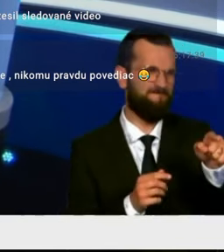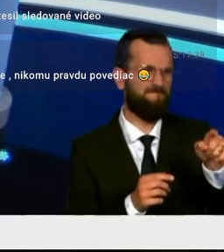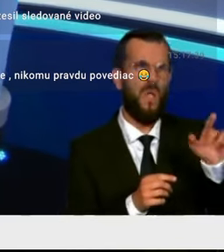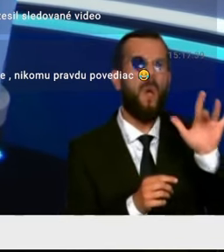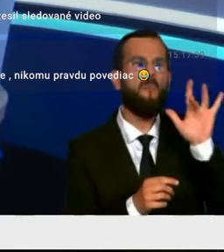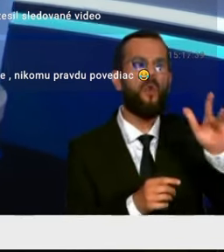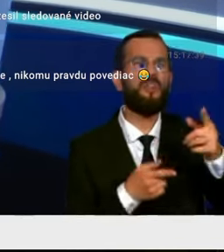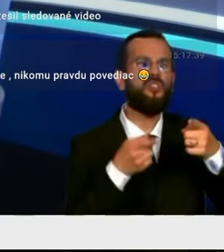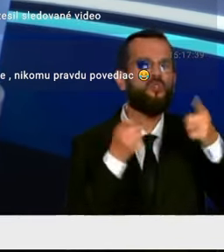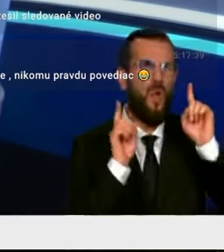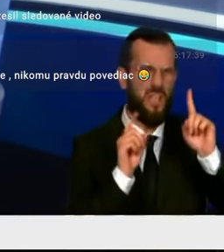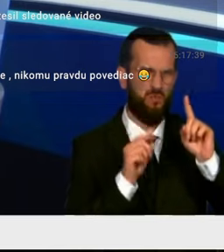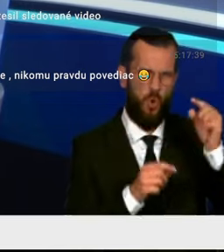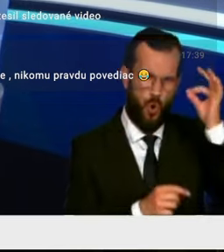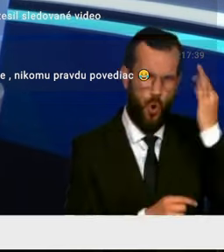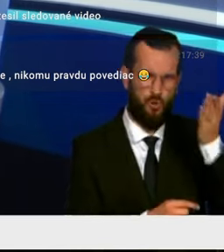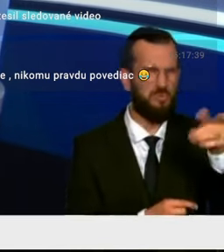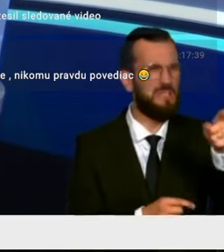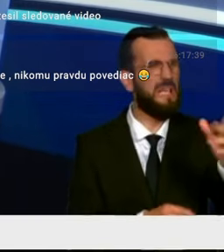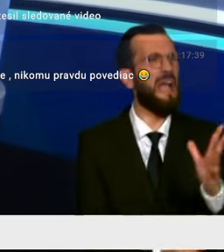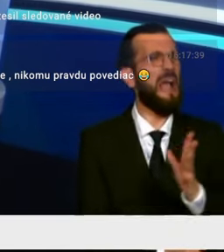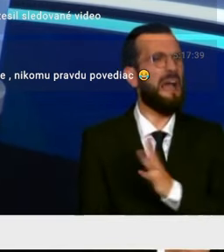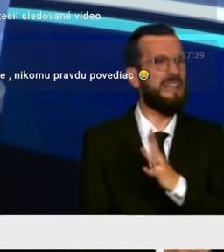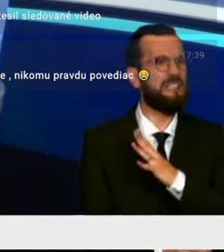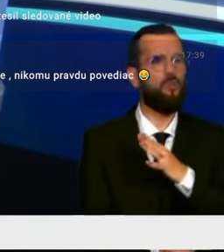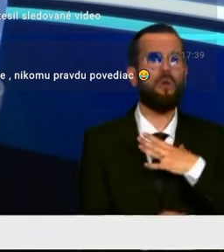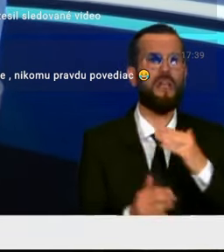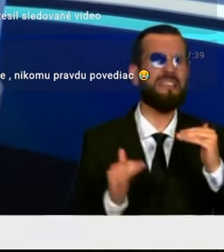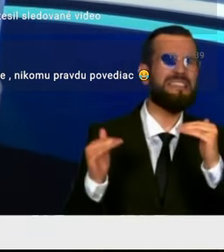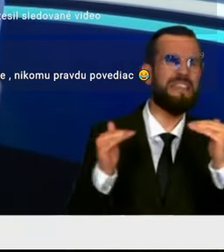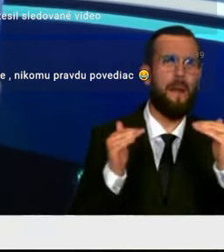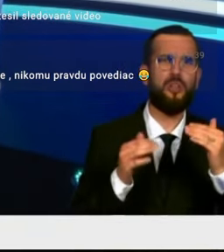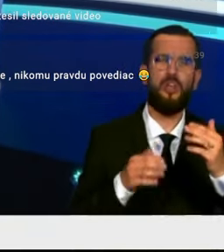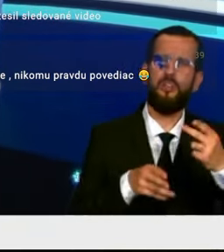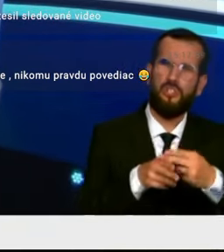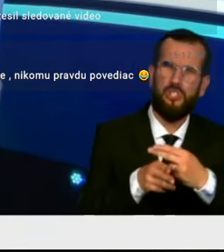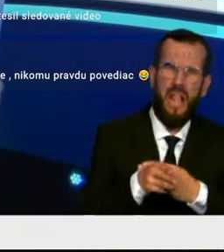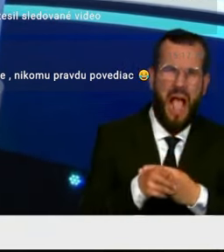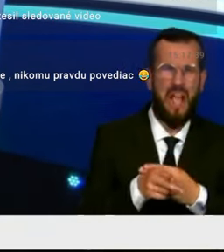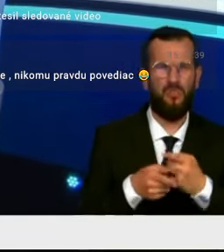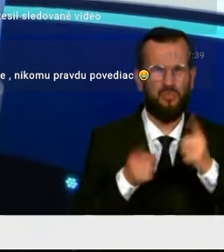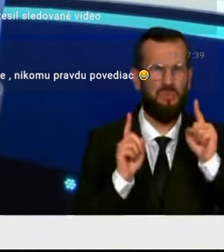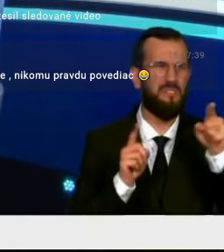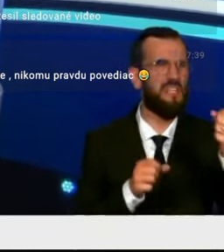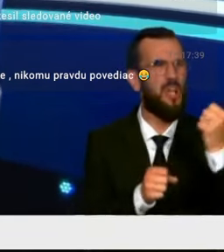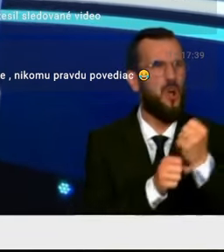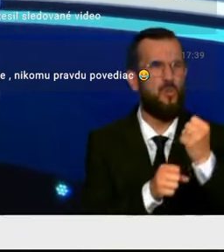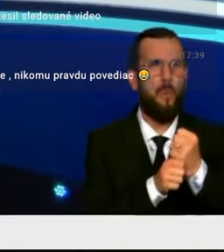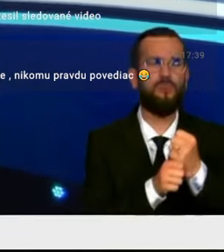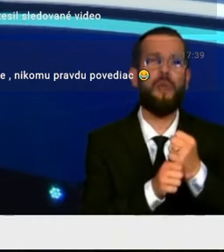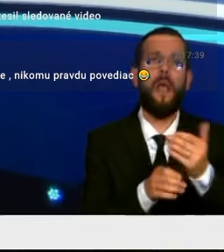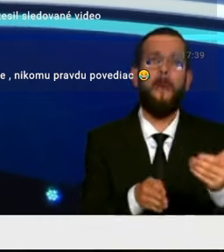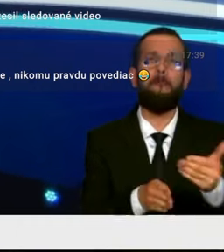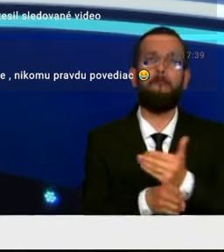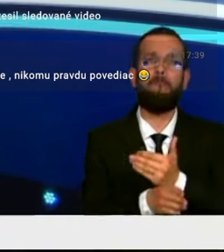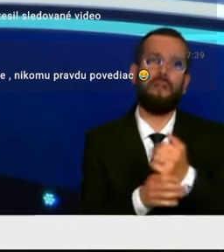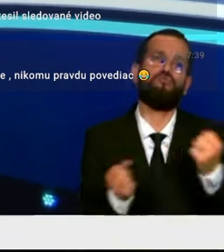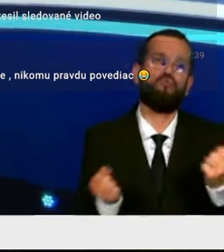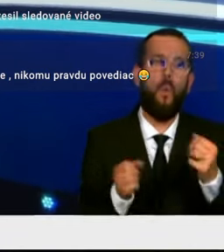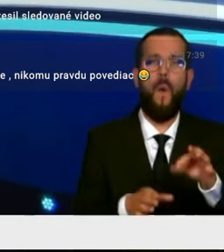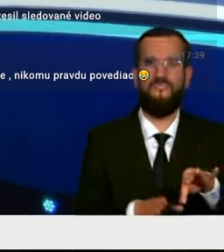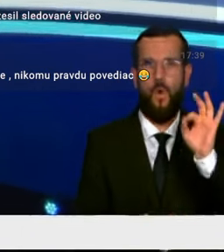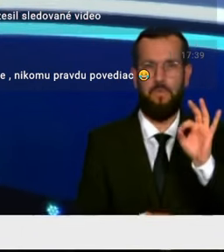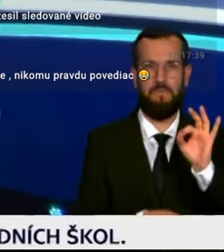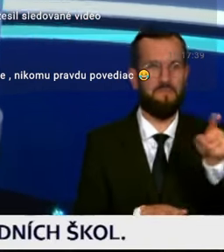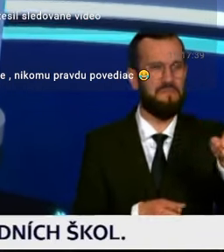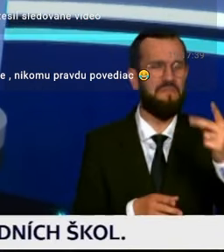vyhlásili že by ste Ako prezident ohrozili stabilitu štátu a robili by ste kroky smerujúce k predčasným voľbám ako vnímate tento